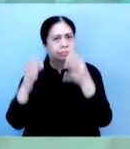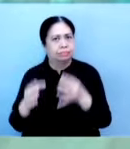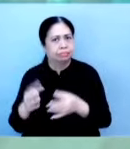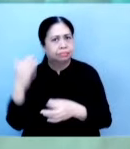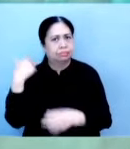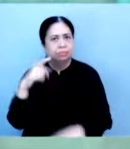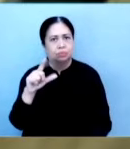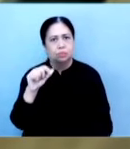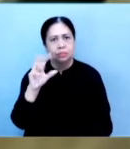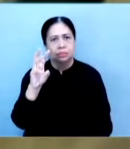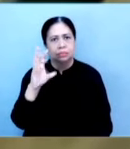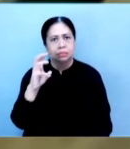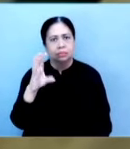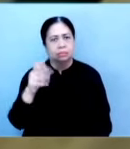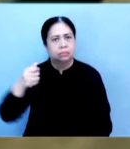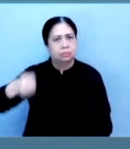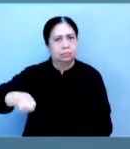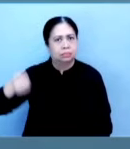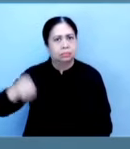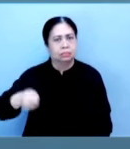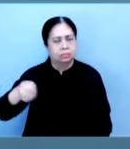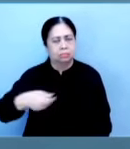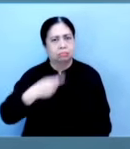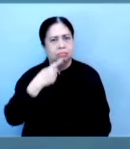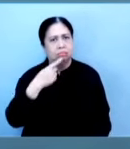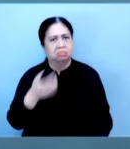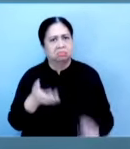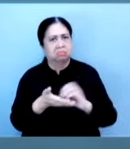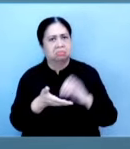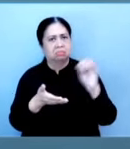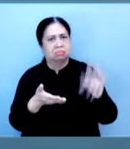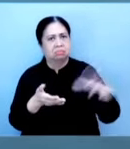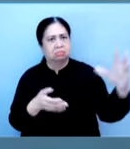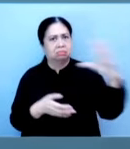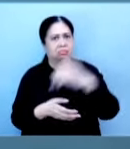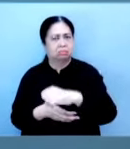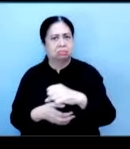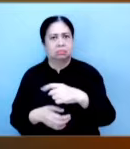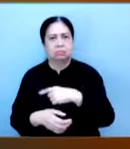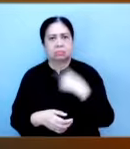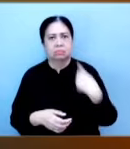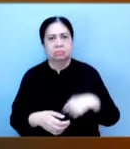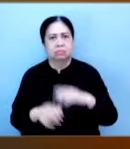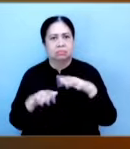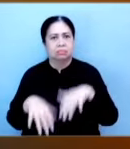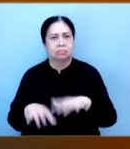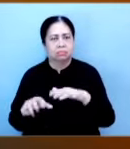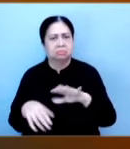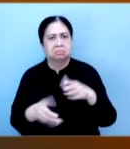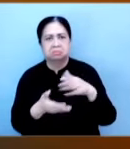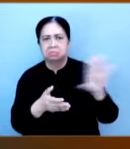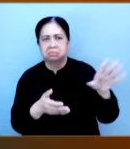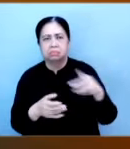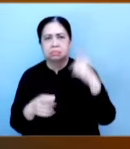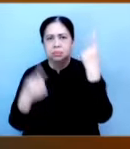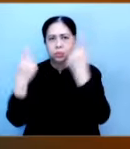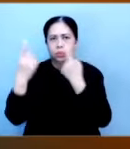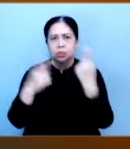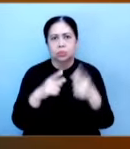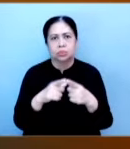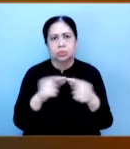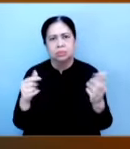arbitral tribunal na nagpapawalang visa sa pagkamkam nila sa South China Sea nababahala rin daw ang Japan sa